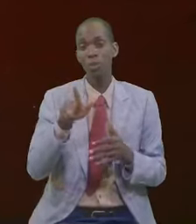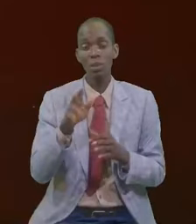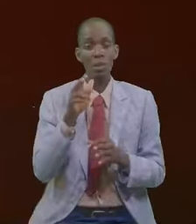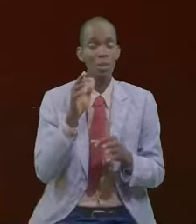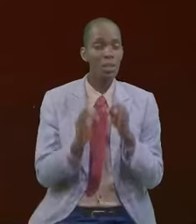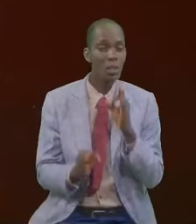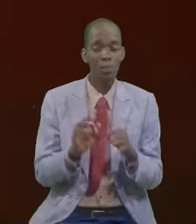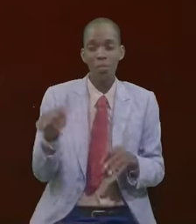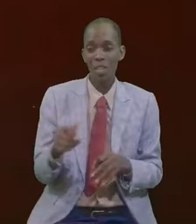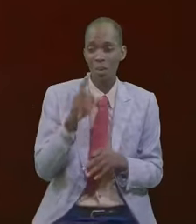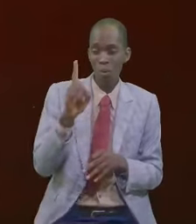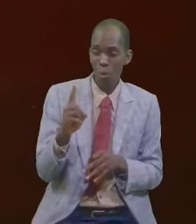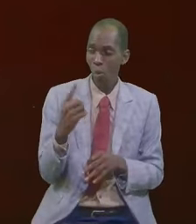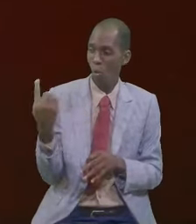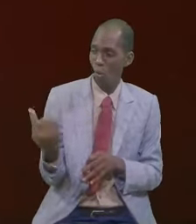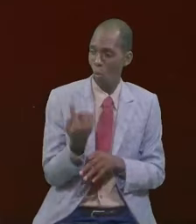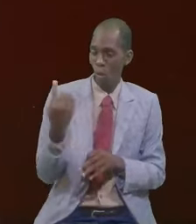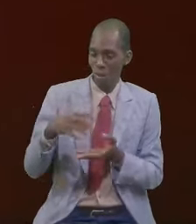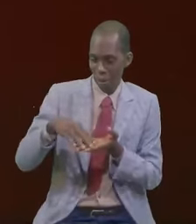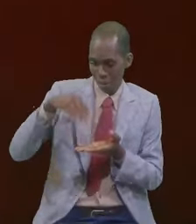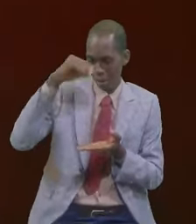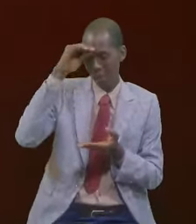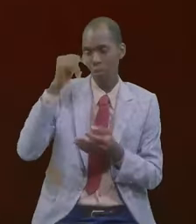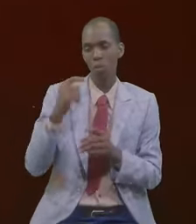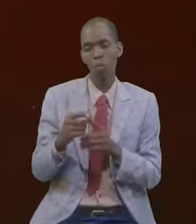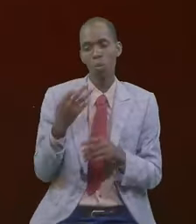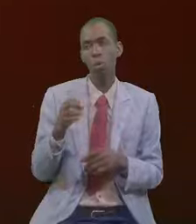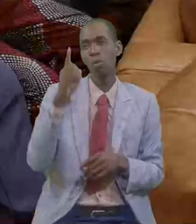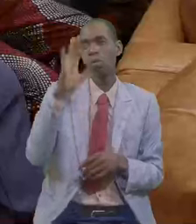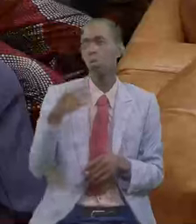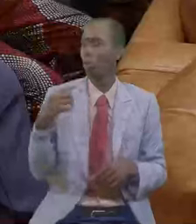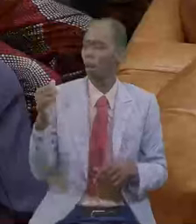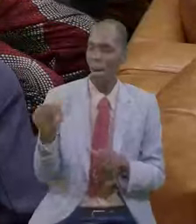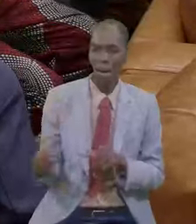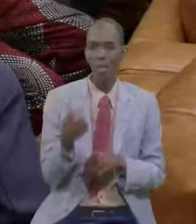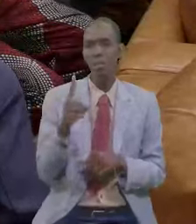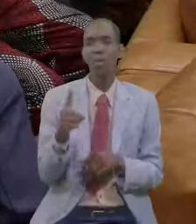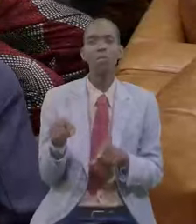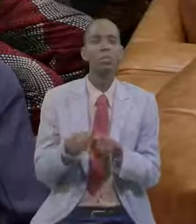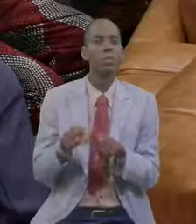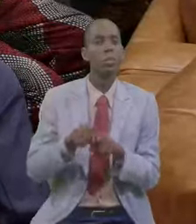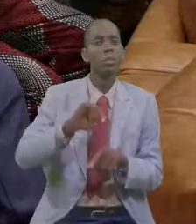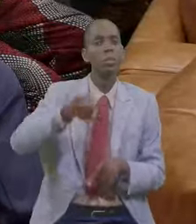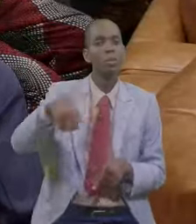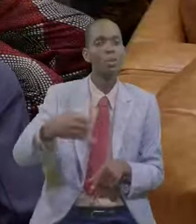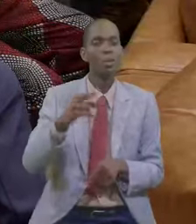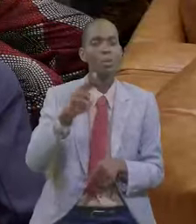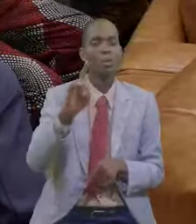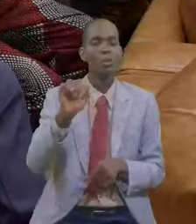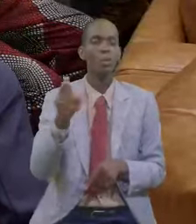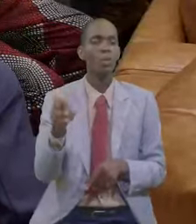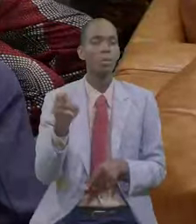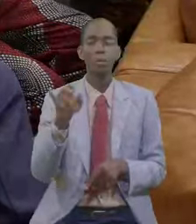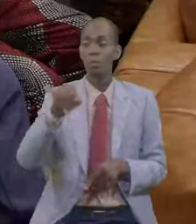quelqu'un écoute la parole, car si quelqu'un écoute la parole comme Judas Iscariot, il